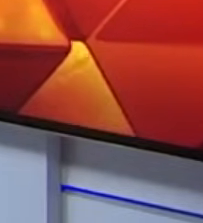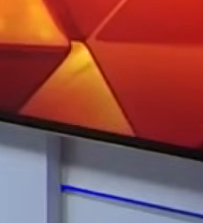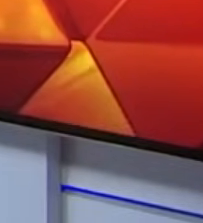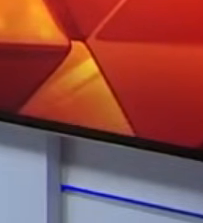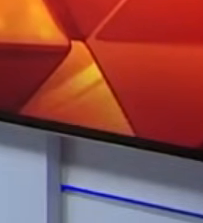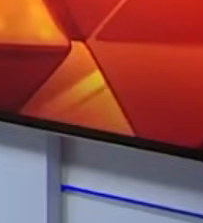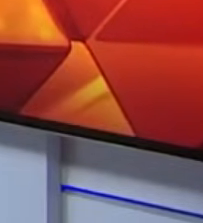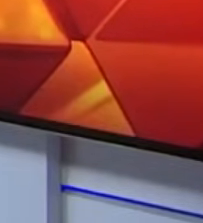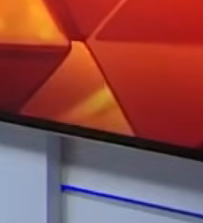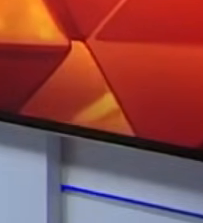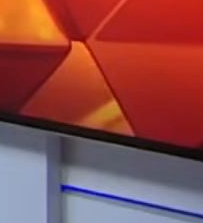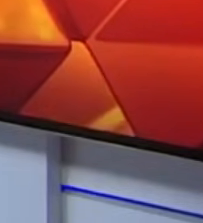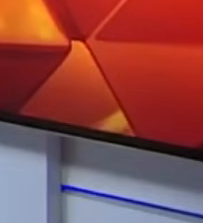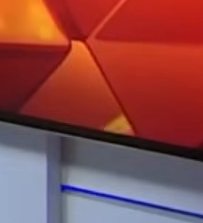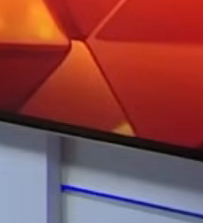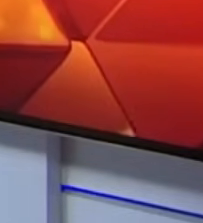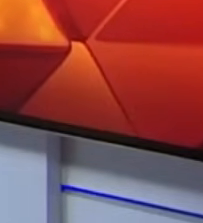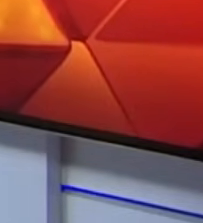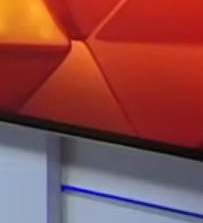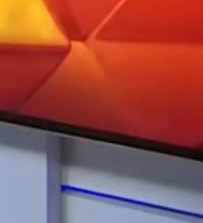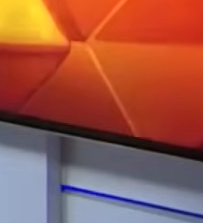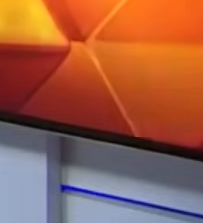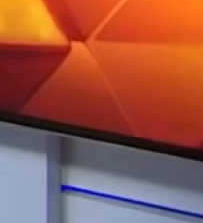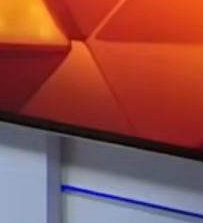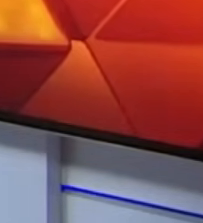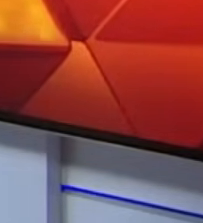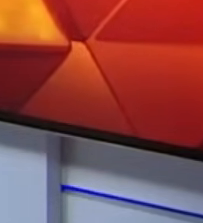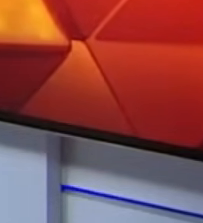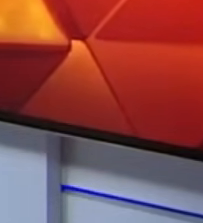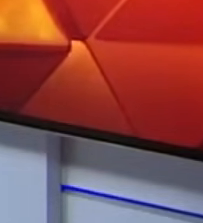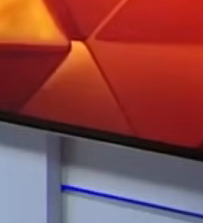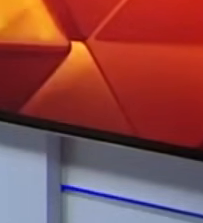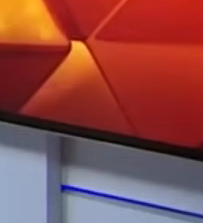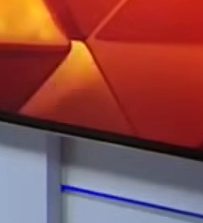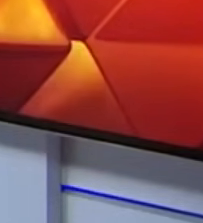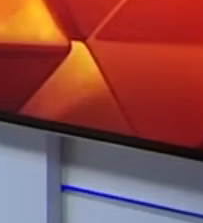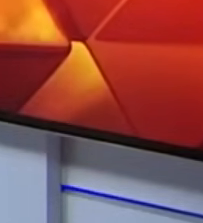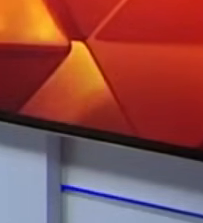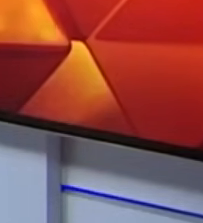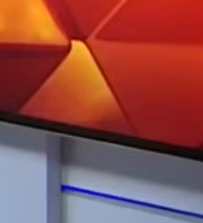sa GMA Pinoy TV at www.gmanews.tv.